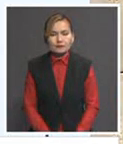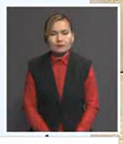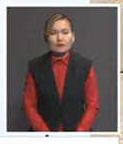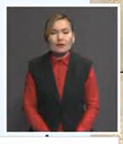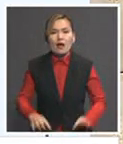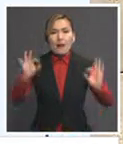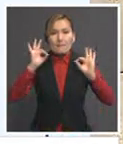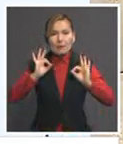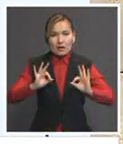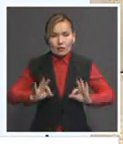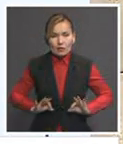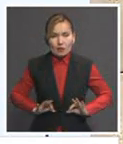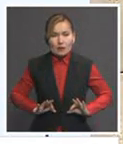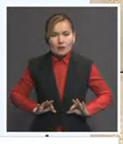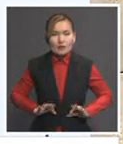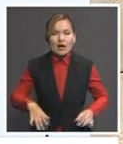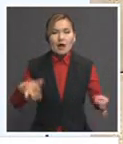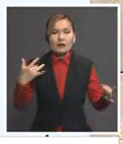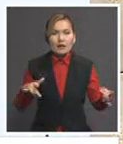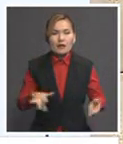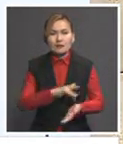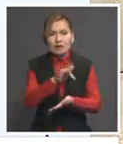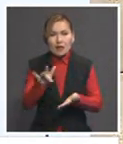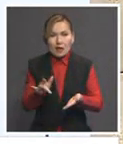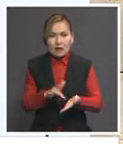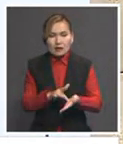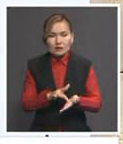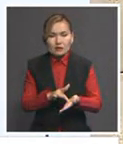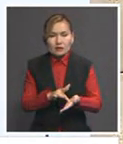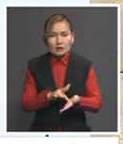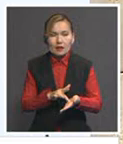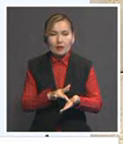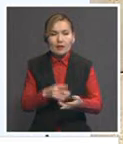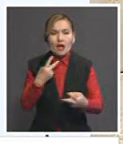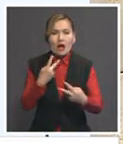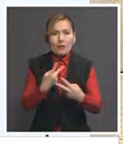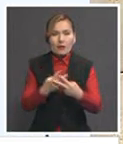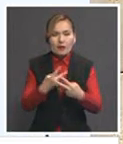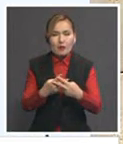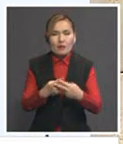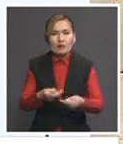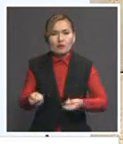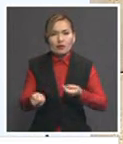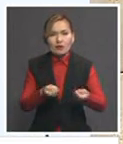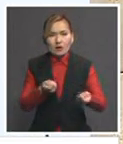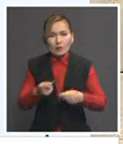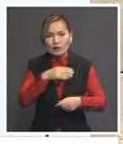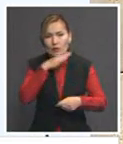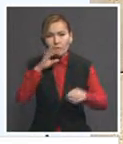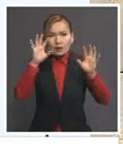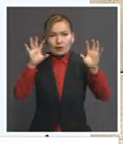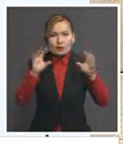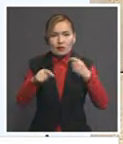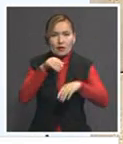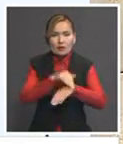прокурорлар Тараздағы мекеменнің режимдік бөлім бастығы орынбасарының есірткі жеткізу әрекетін әшкереледі.